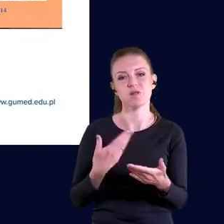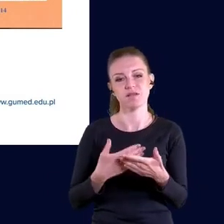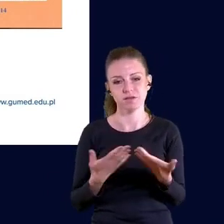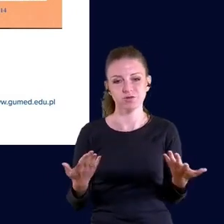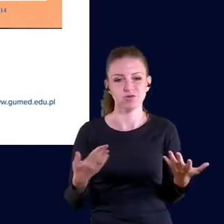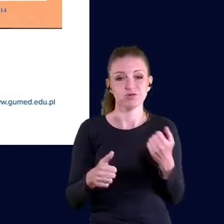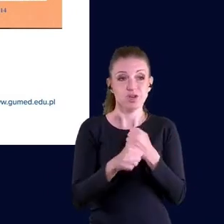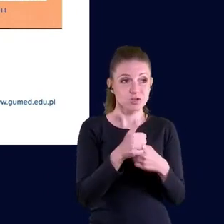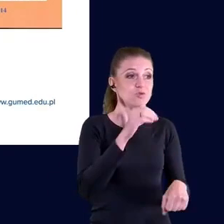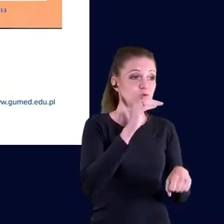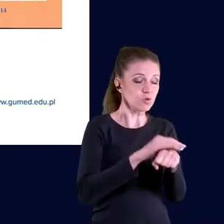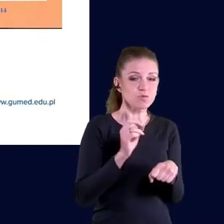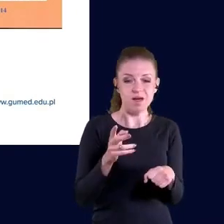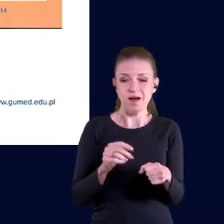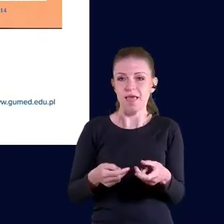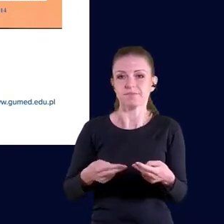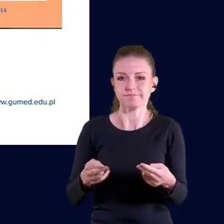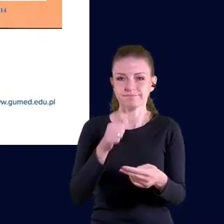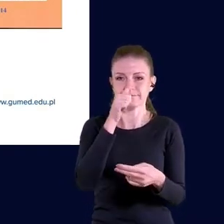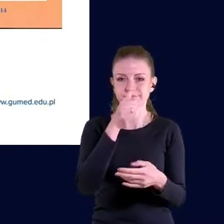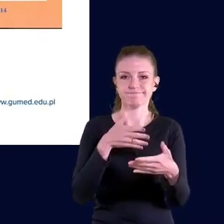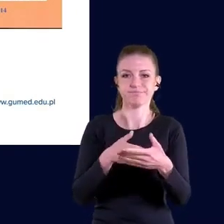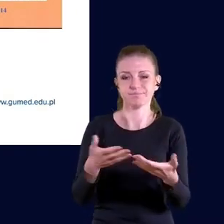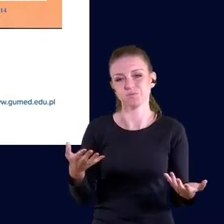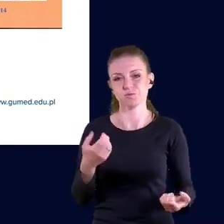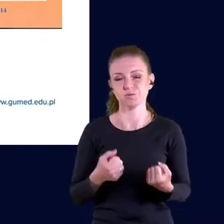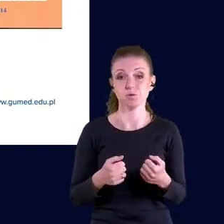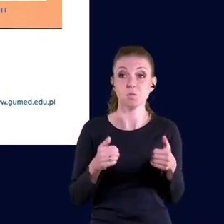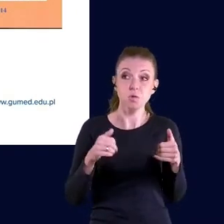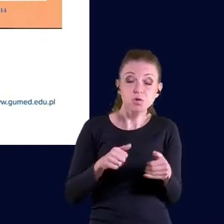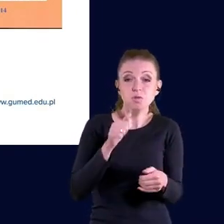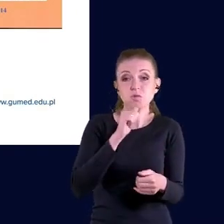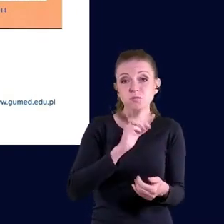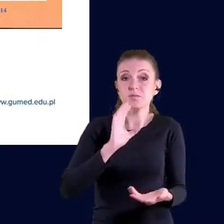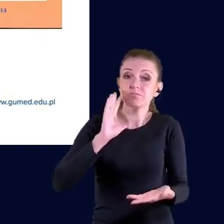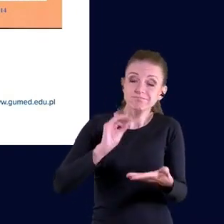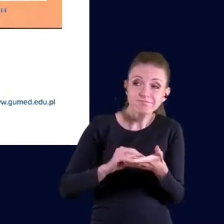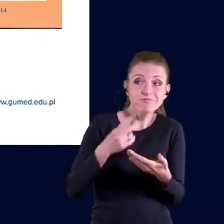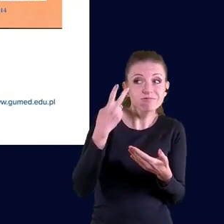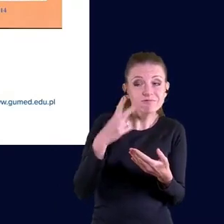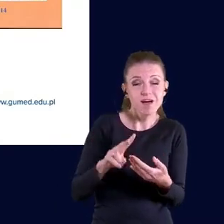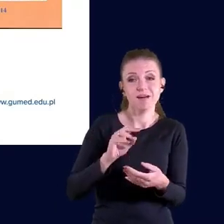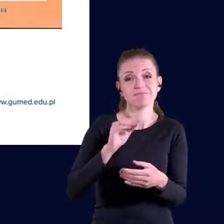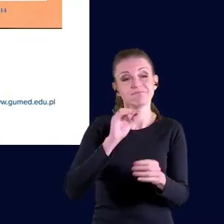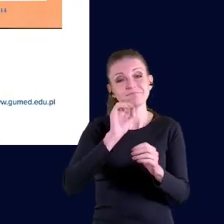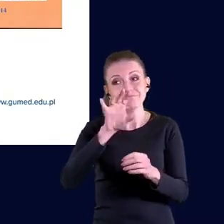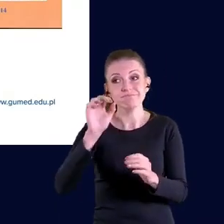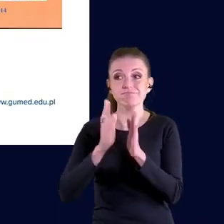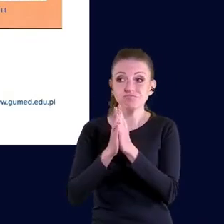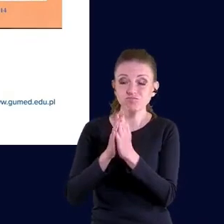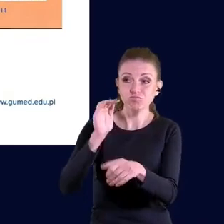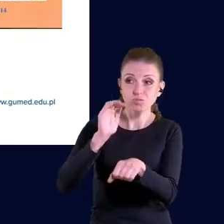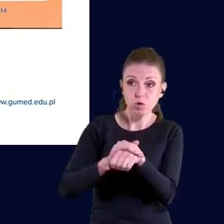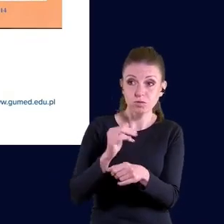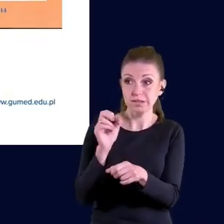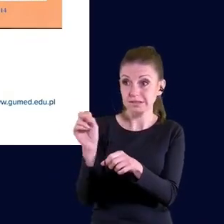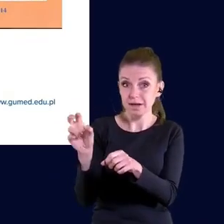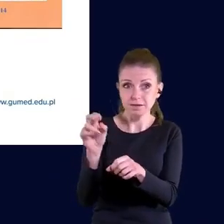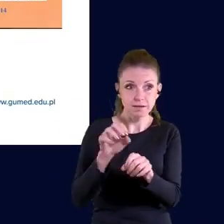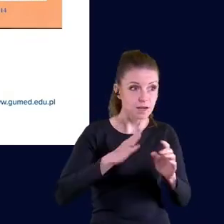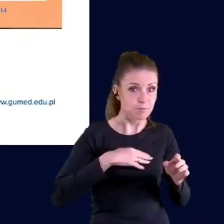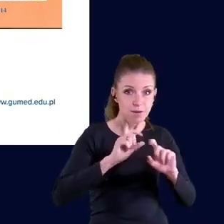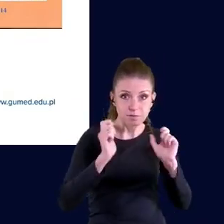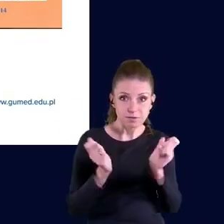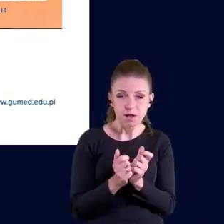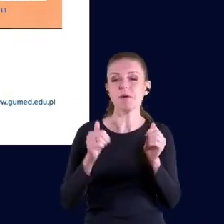jeszcze monitorować zaprosić ponownie żeby podpisaniem umowy żebyśmy mogli jeszcze kilka kolejnych rozdziałów z serii udostępnić